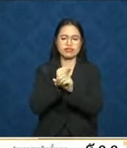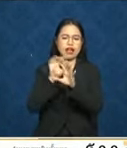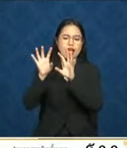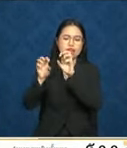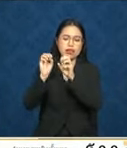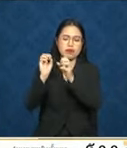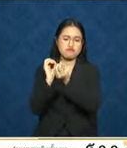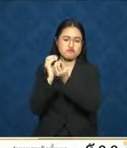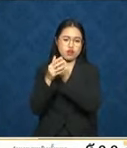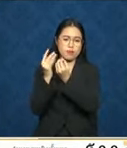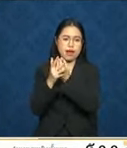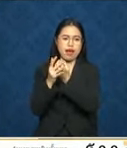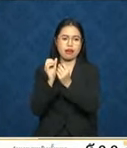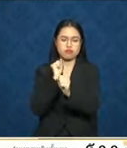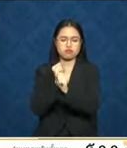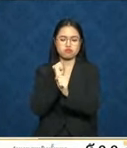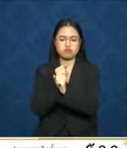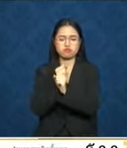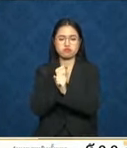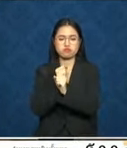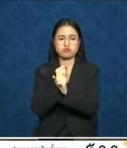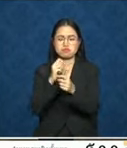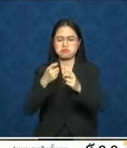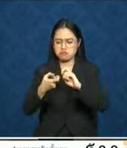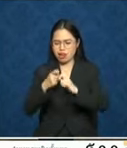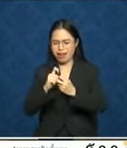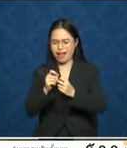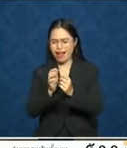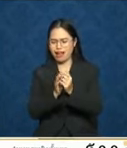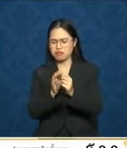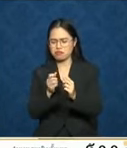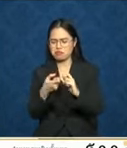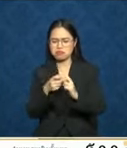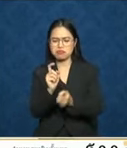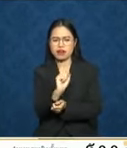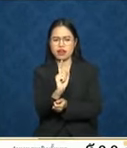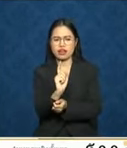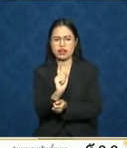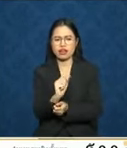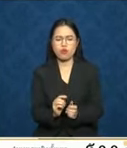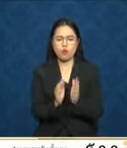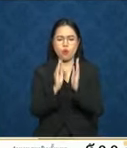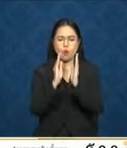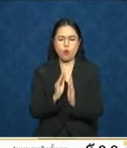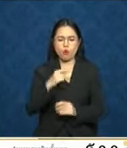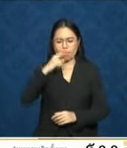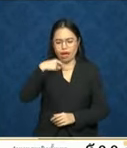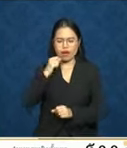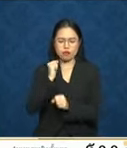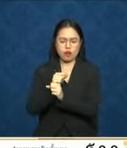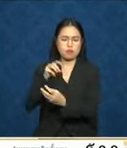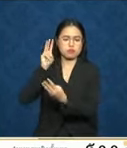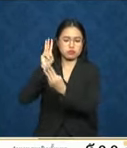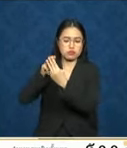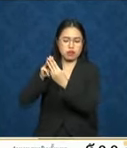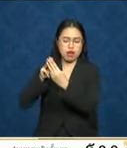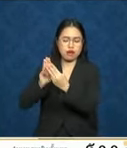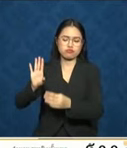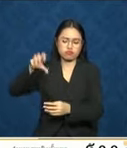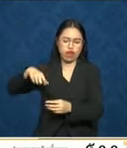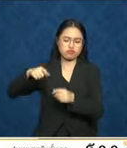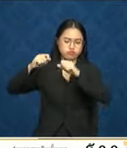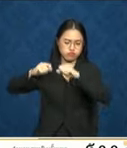าที่ผ่านมามีปัญหามายาวนานเกิดจากการที่นะฮะคนไทยไปทำสัญญากับบริษัทและไม่มีส่วนร่วม